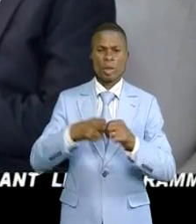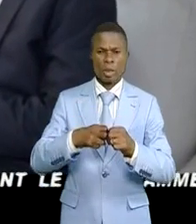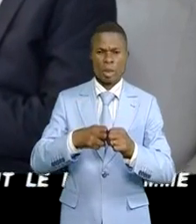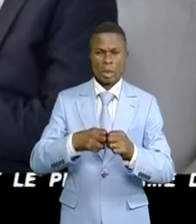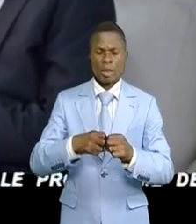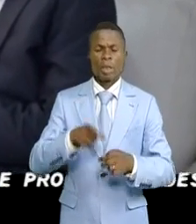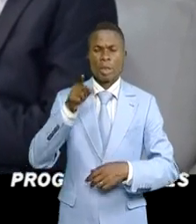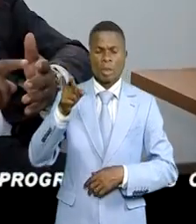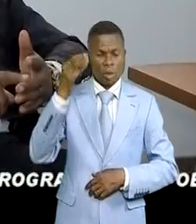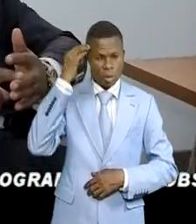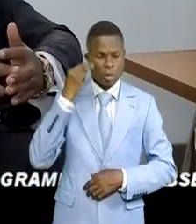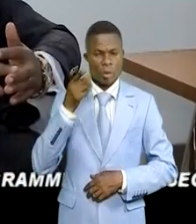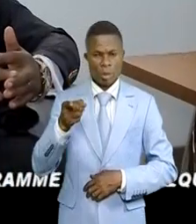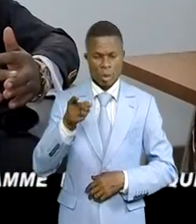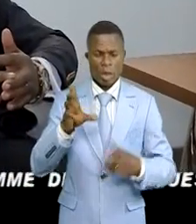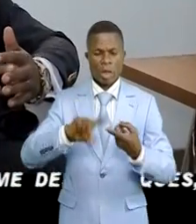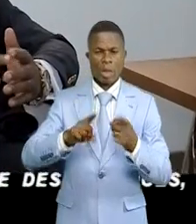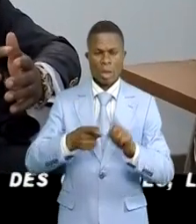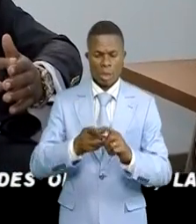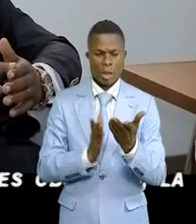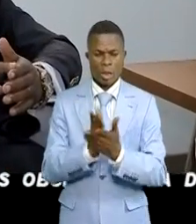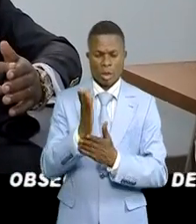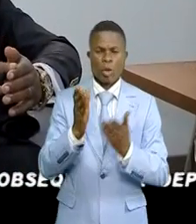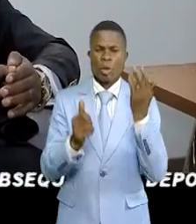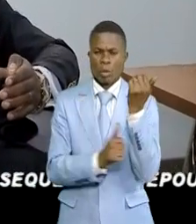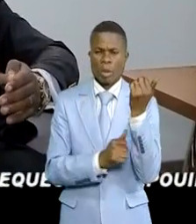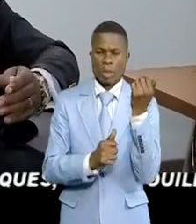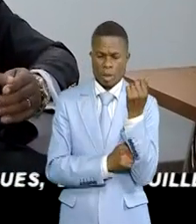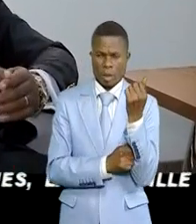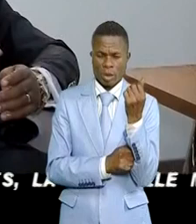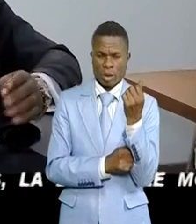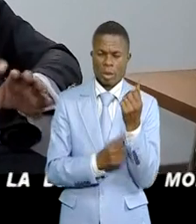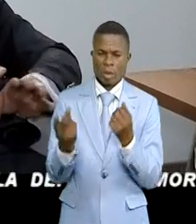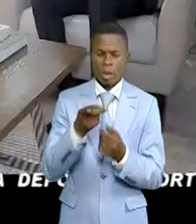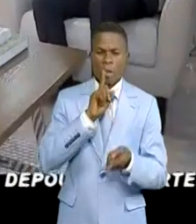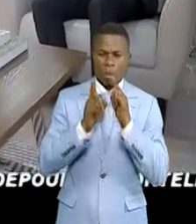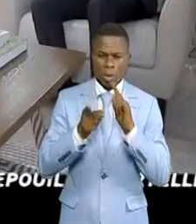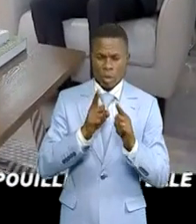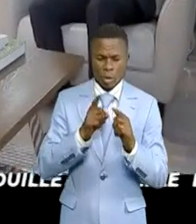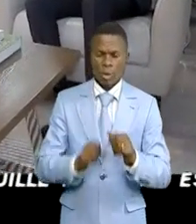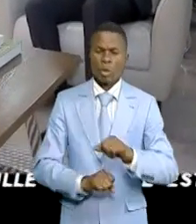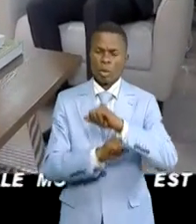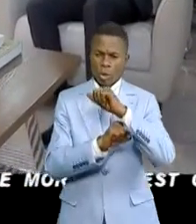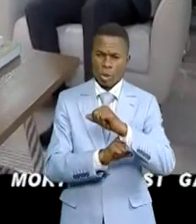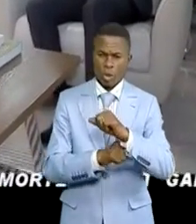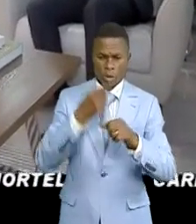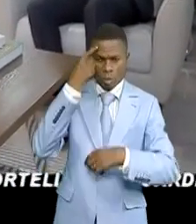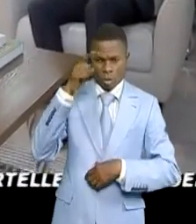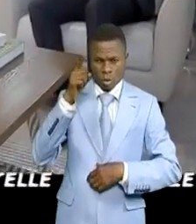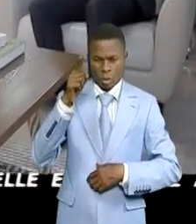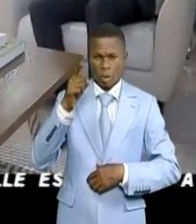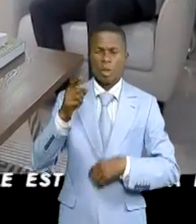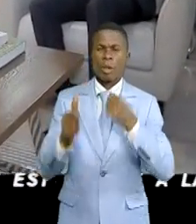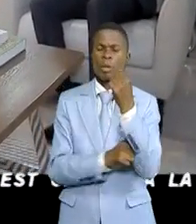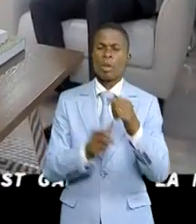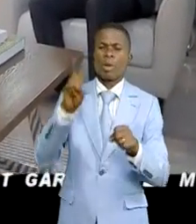Olivier Mwenze-Mukaleng, et son collègue des droits humains, Fabrice Puella, ont cogité sur les soutiens à apporter aux